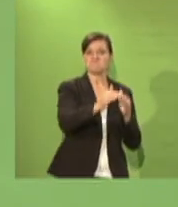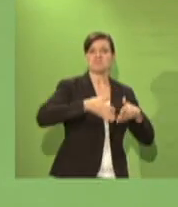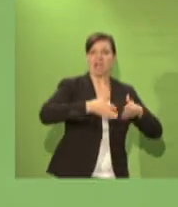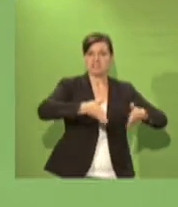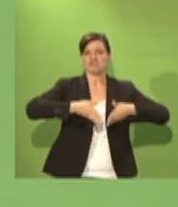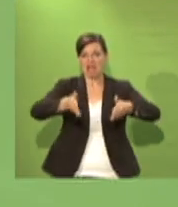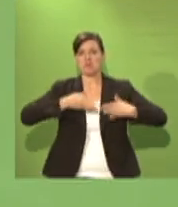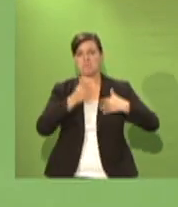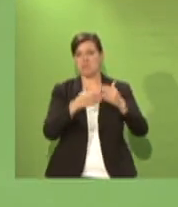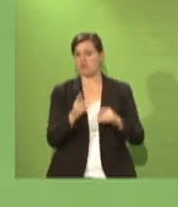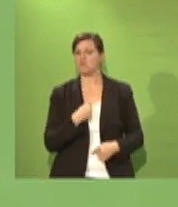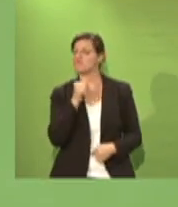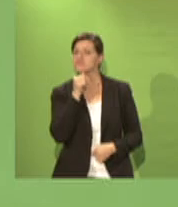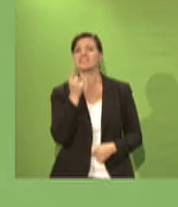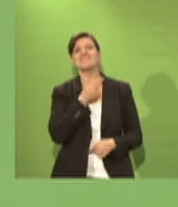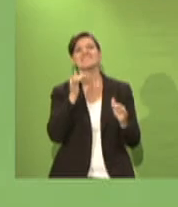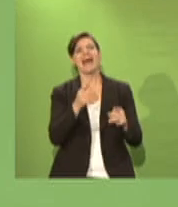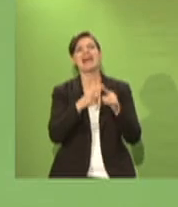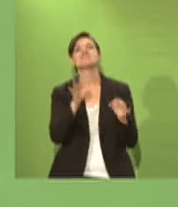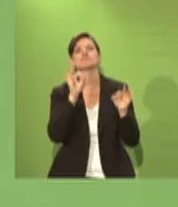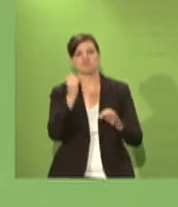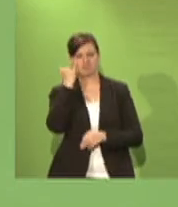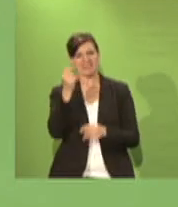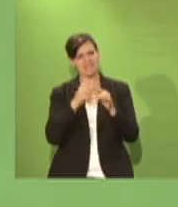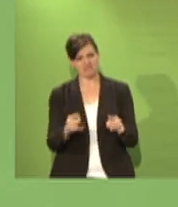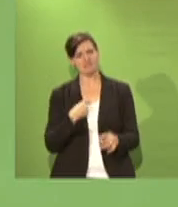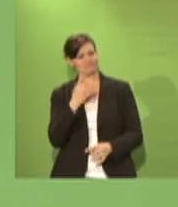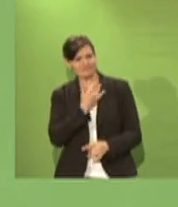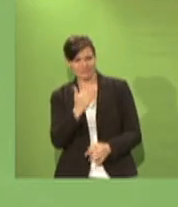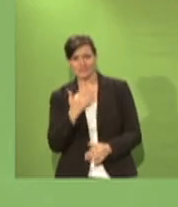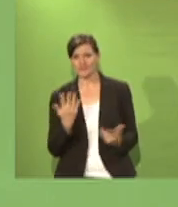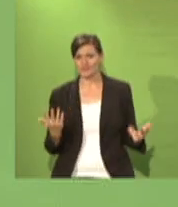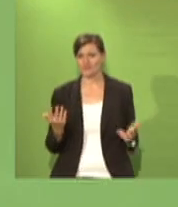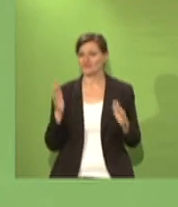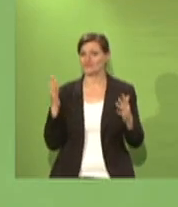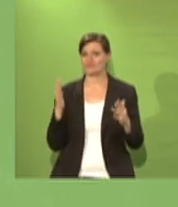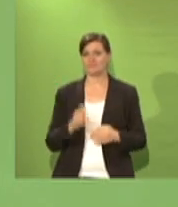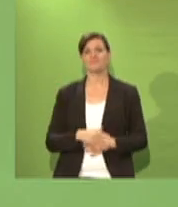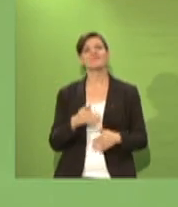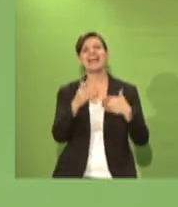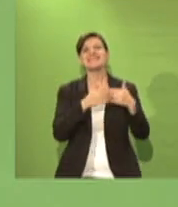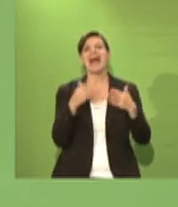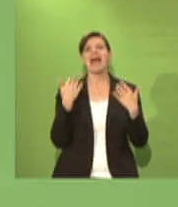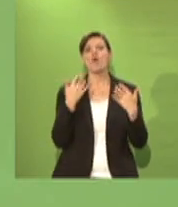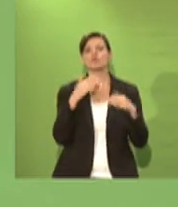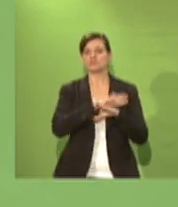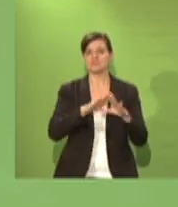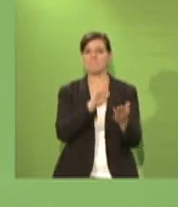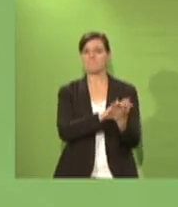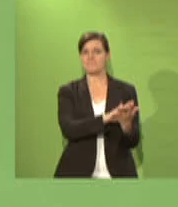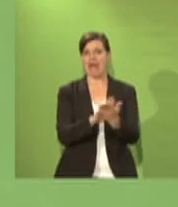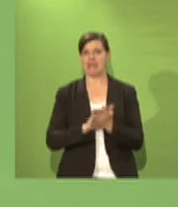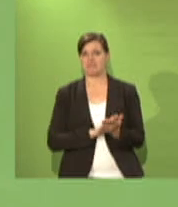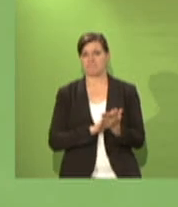dafür brauchen wir gute Ideen, und die haben wir auch. Wir erhalten die Naherholungsgebiete, und für uns sind die